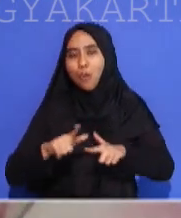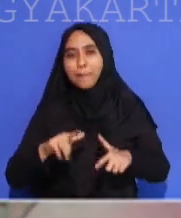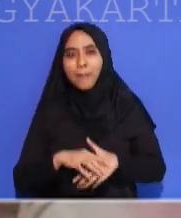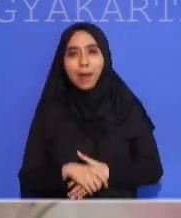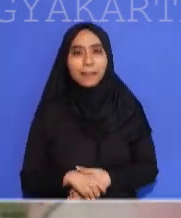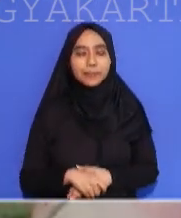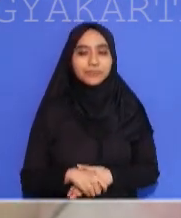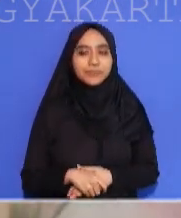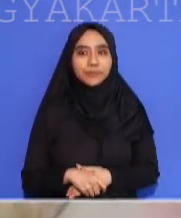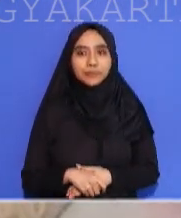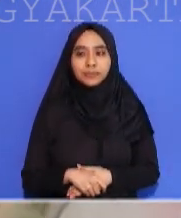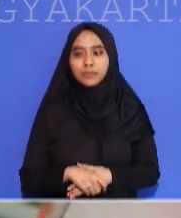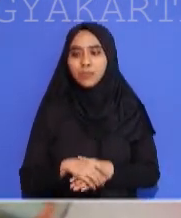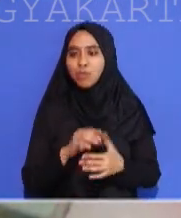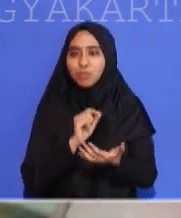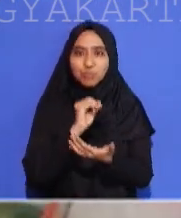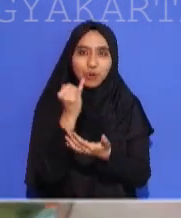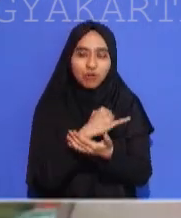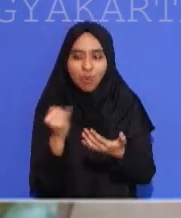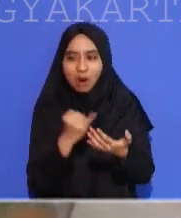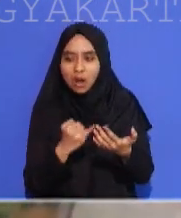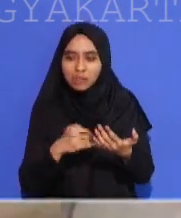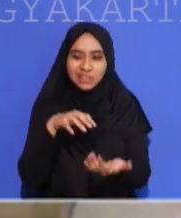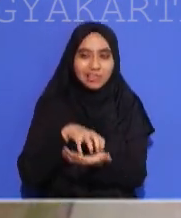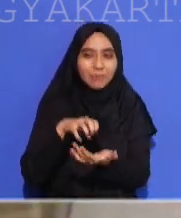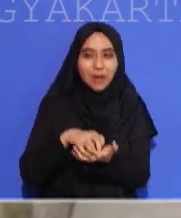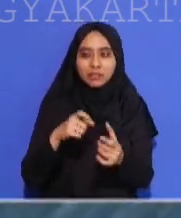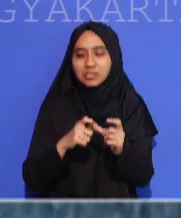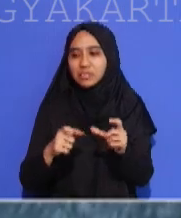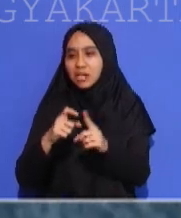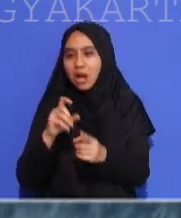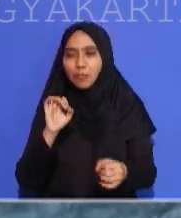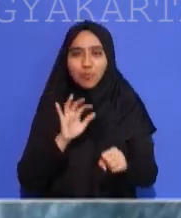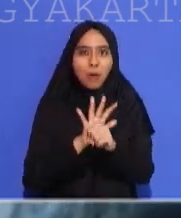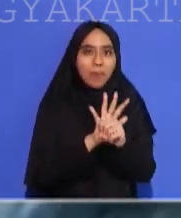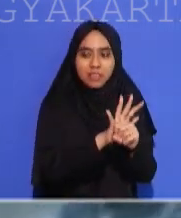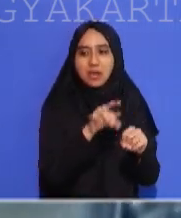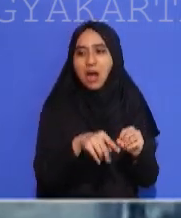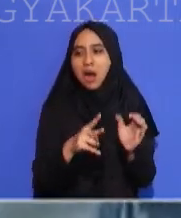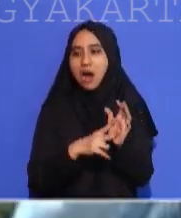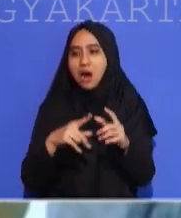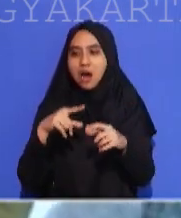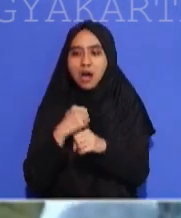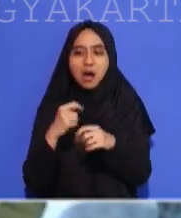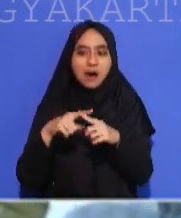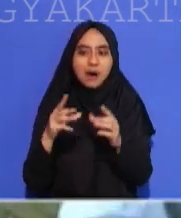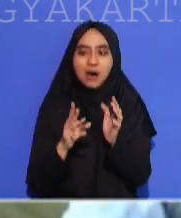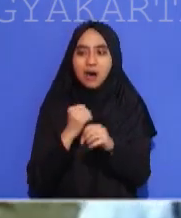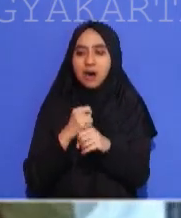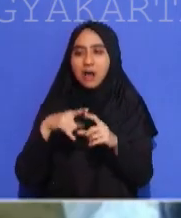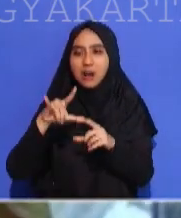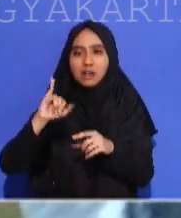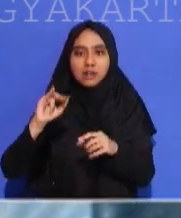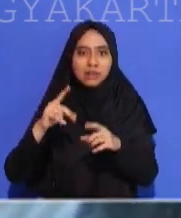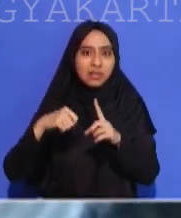satunya loba mewarnai yang digelar di sekolah dasar SD Muhammadiyah 1 Ngaglik di Dusun klidon matren kalelurahan Sukoharjo kapenewon